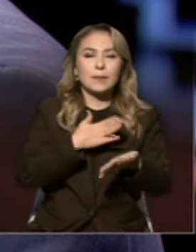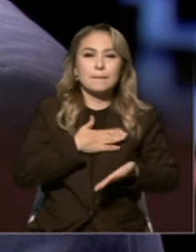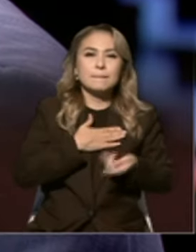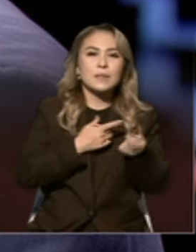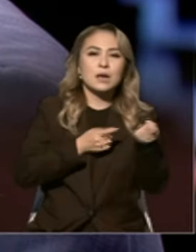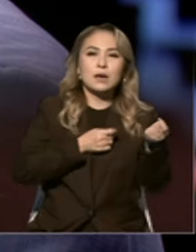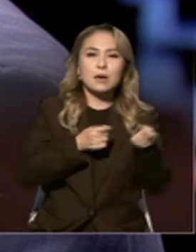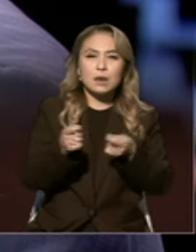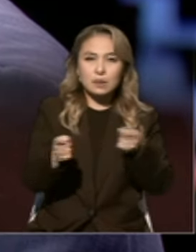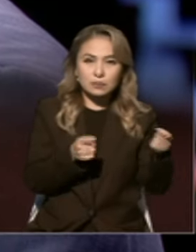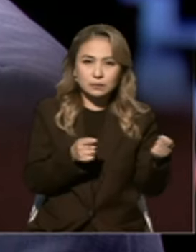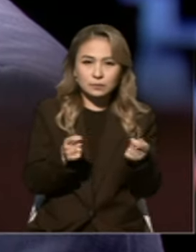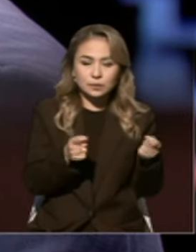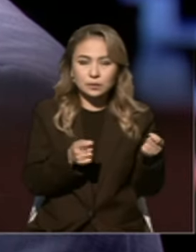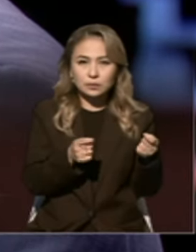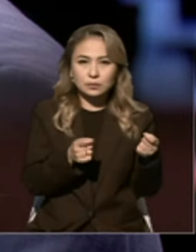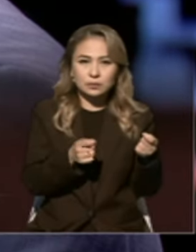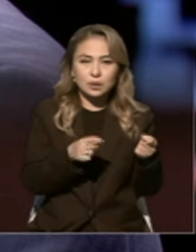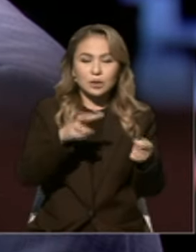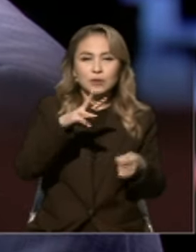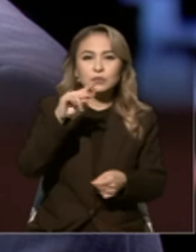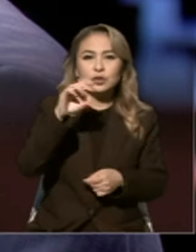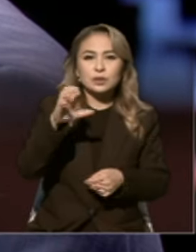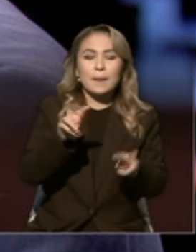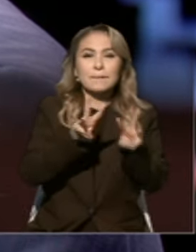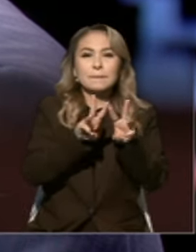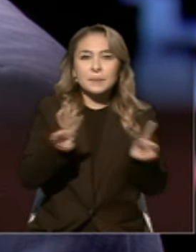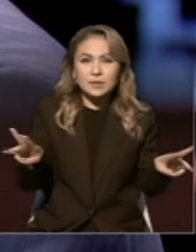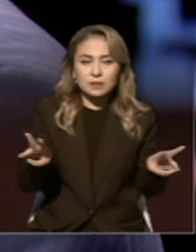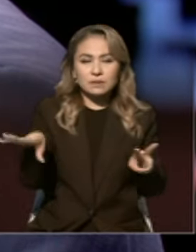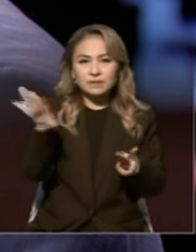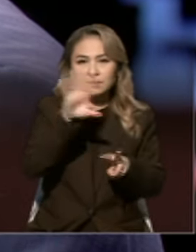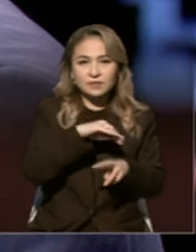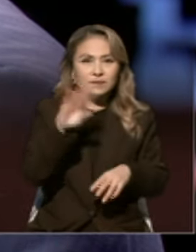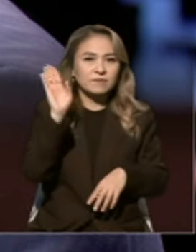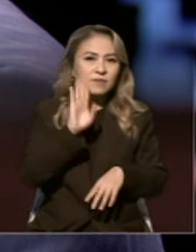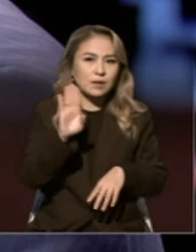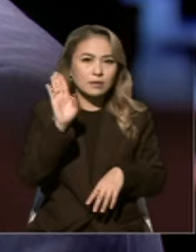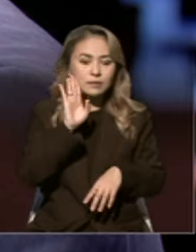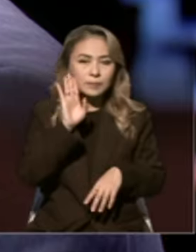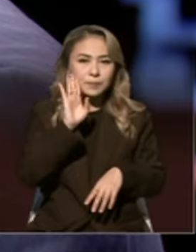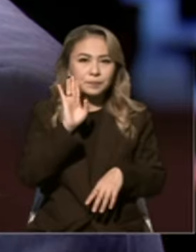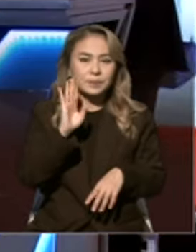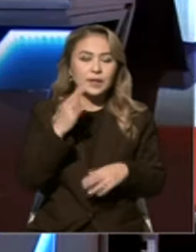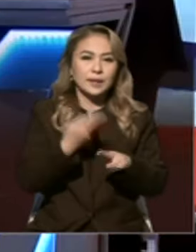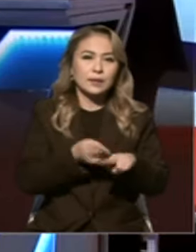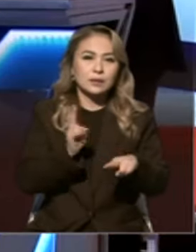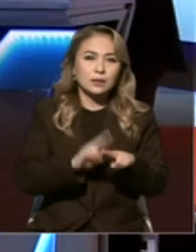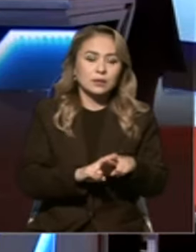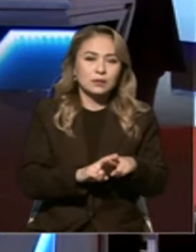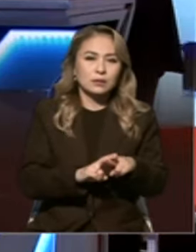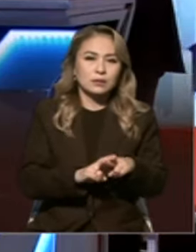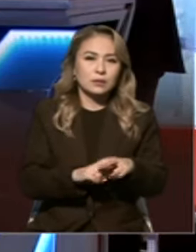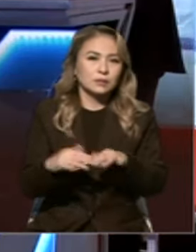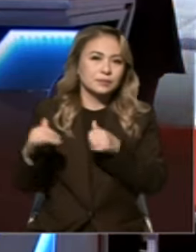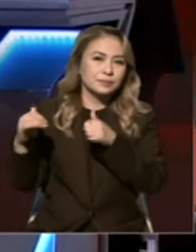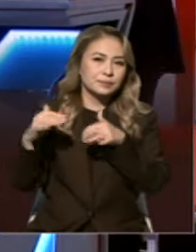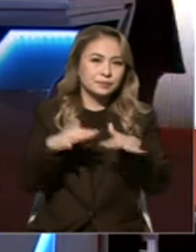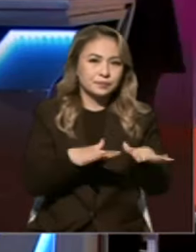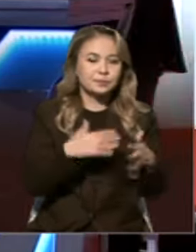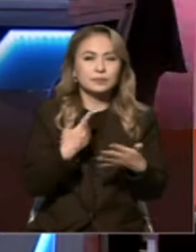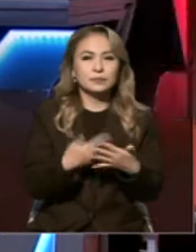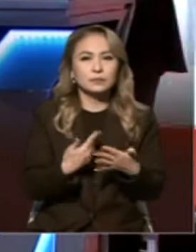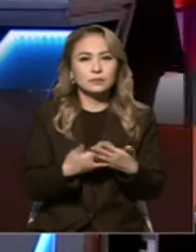әкімдерді жаңа төтенше жағдай министрлігі де бәрі су ішіп кетті мысалға. Енді бұл сырттан келетін су мысалға,